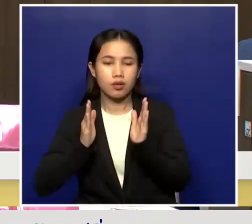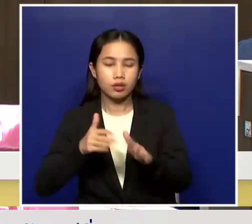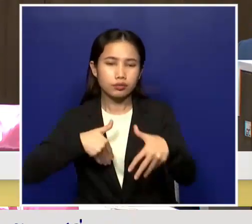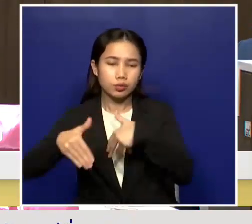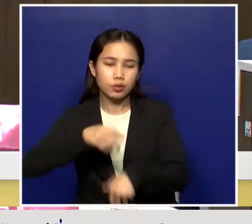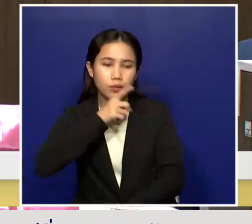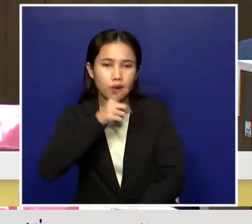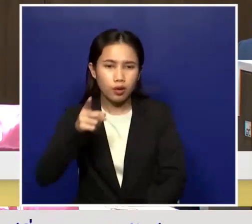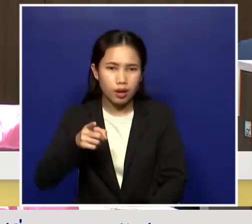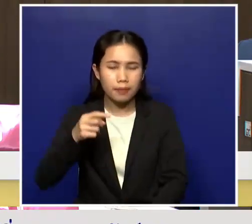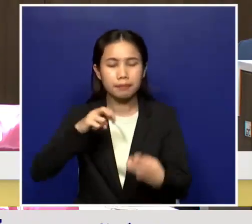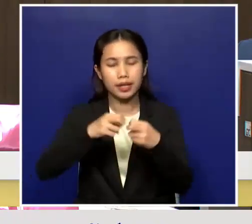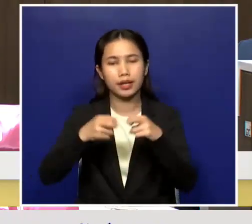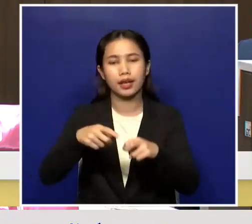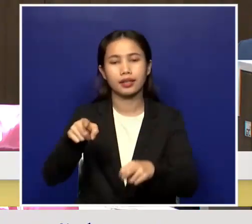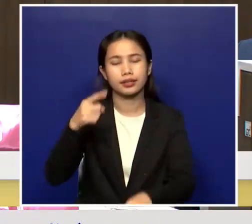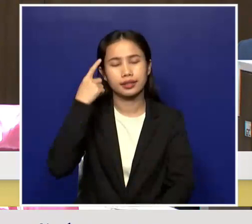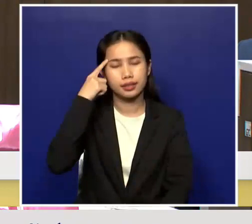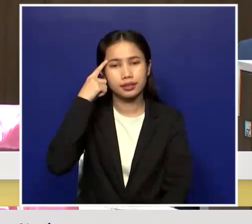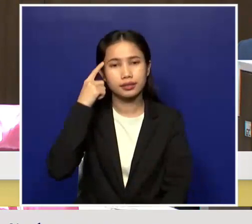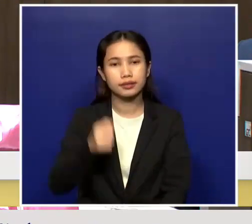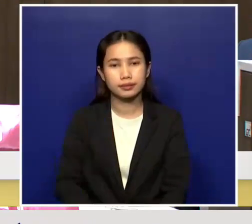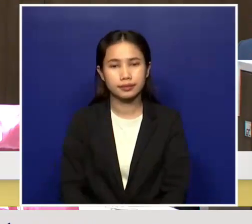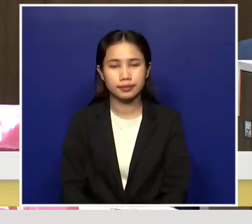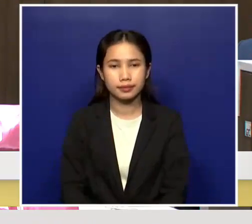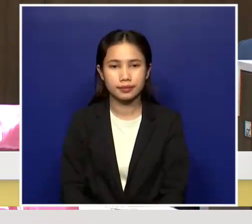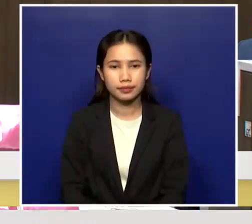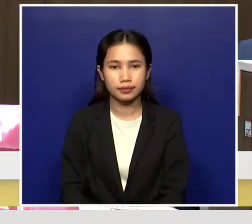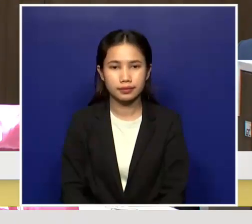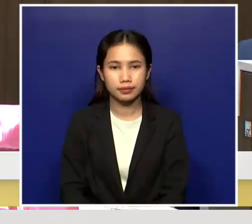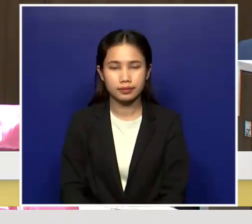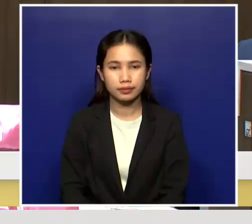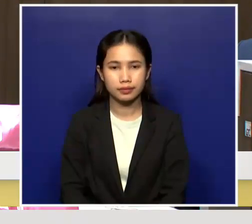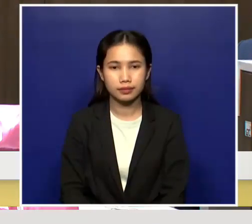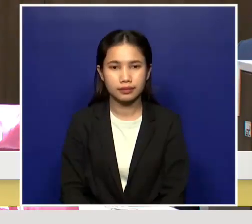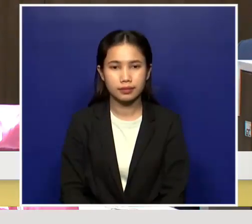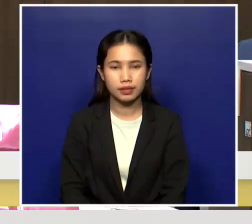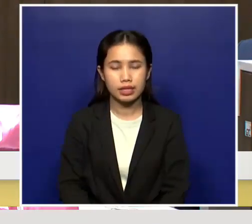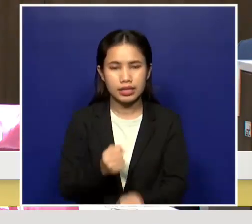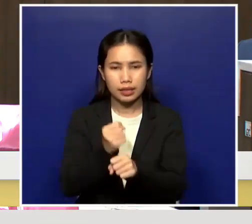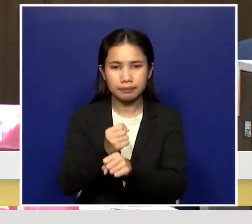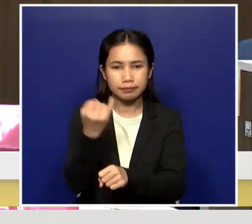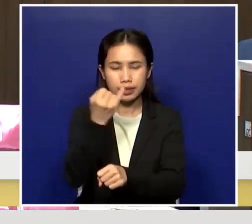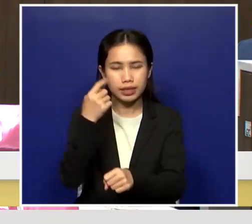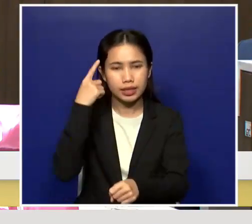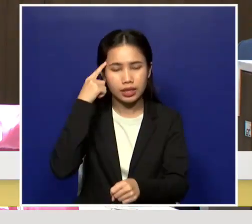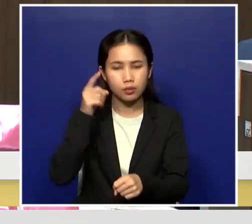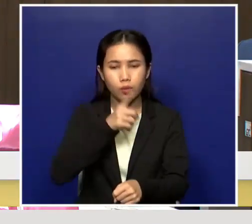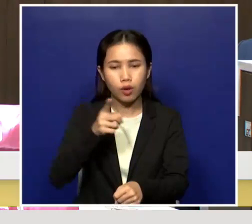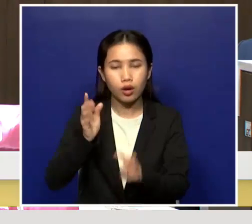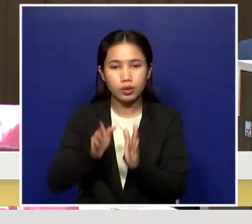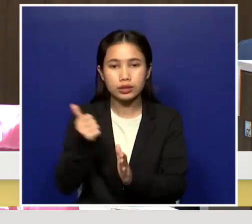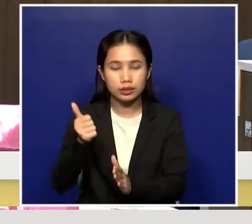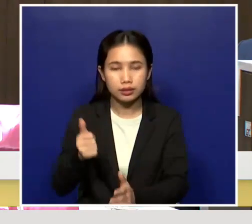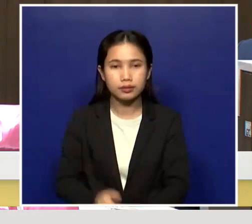ลแล้วก็เป็นเครื่องจักรในการสังหารที่จะทำลายล้างทางการเมืองหรือฝ่ายตรงข้าม ครับ